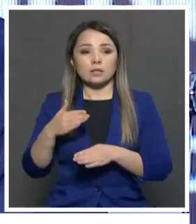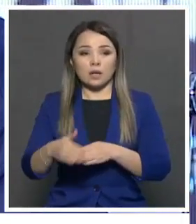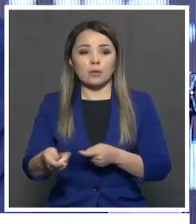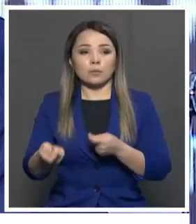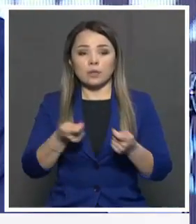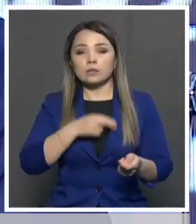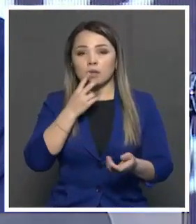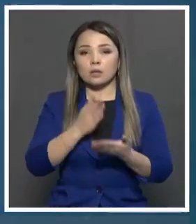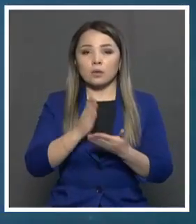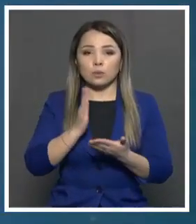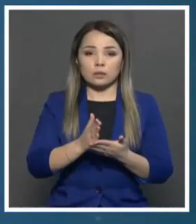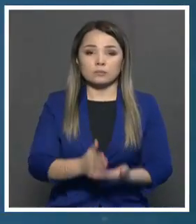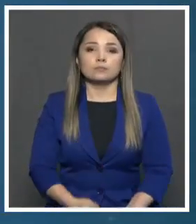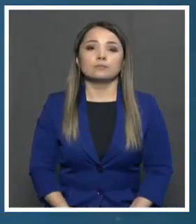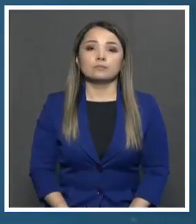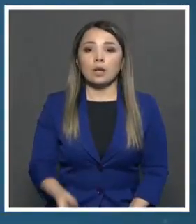көзделген.